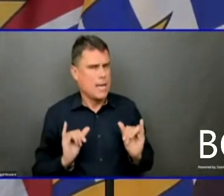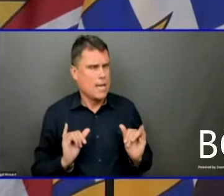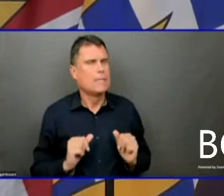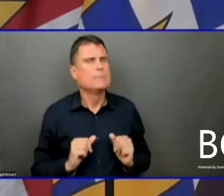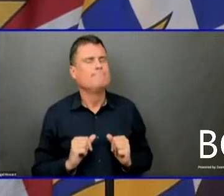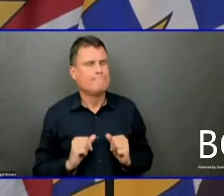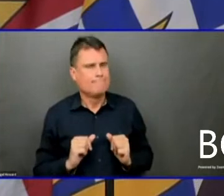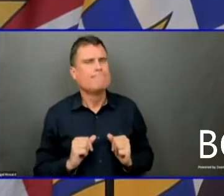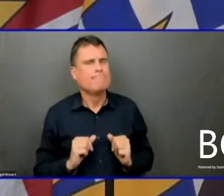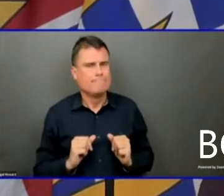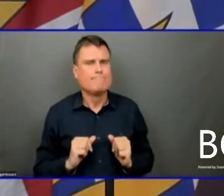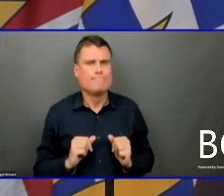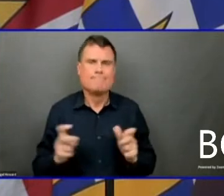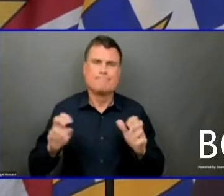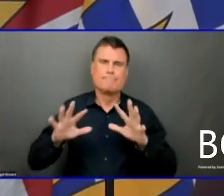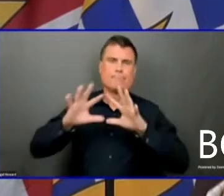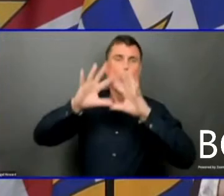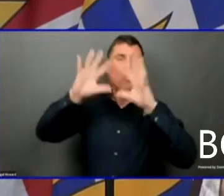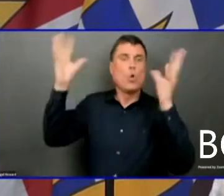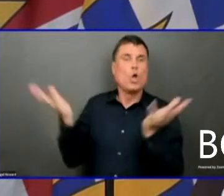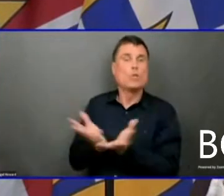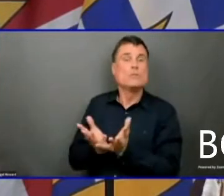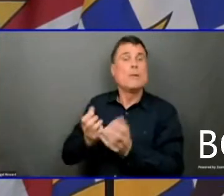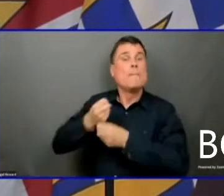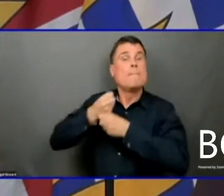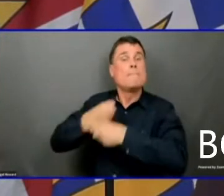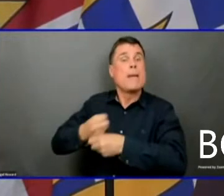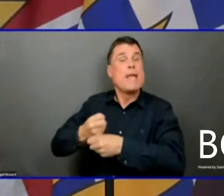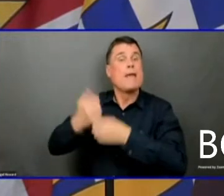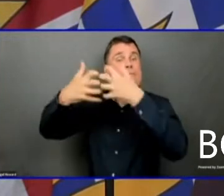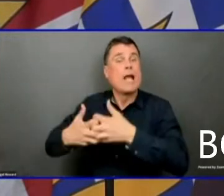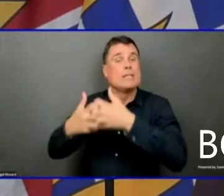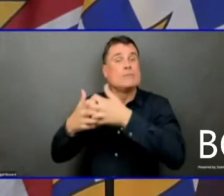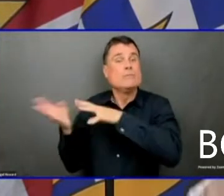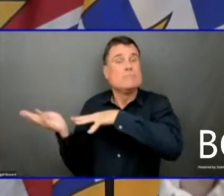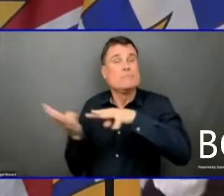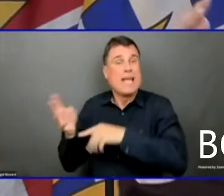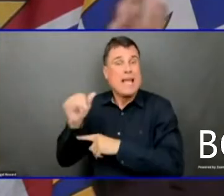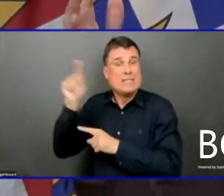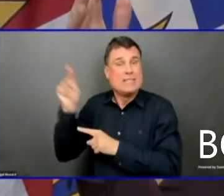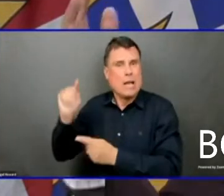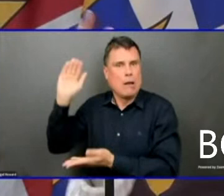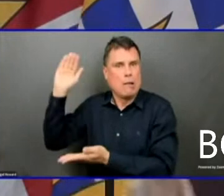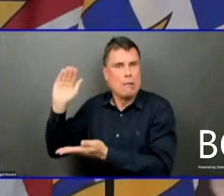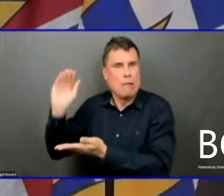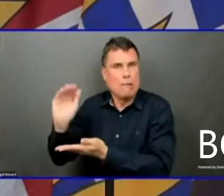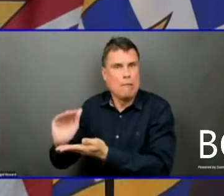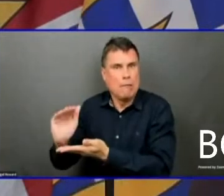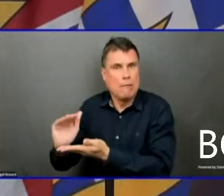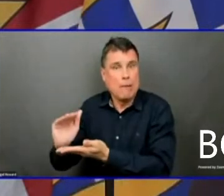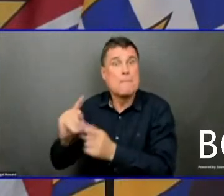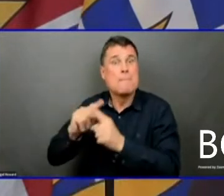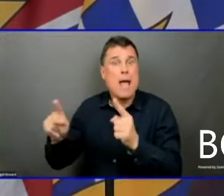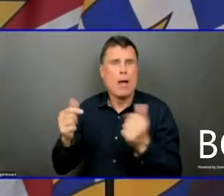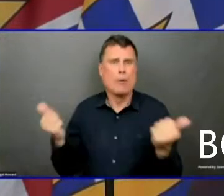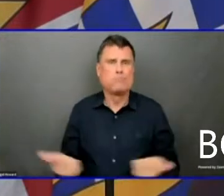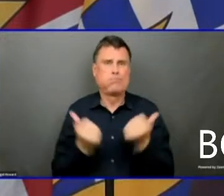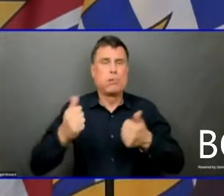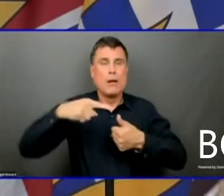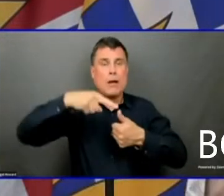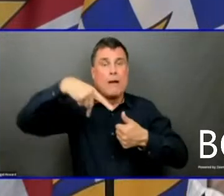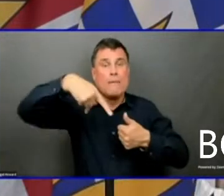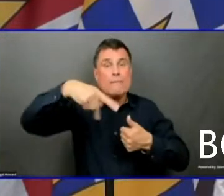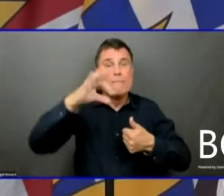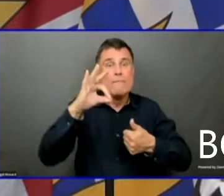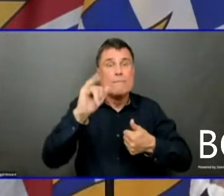3个是决定不把阿斯利康疫苗作为第1针去打，作为第2针去打了。 In the coming months,